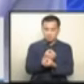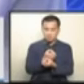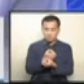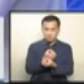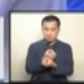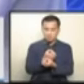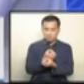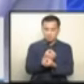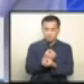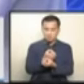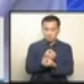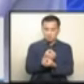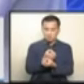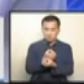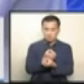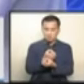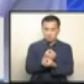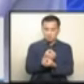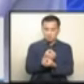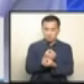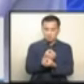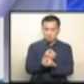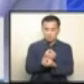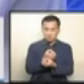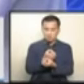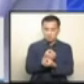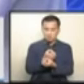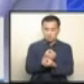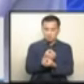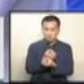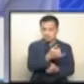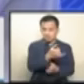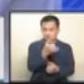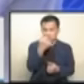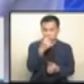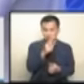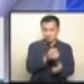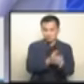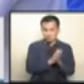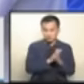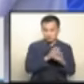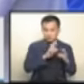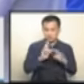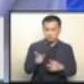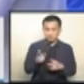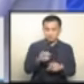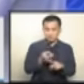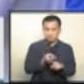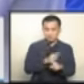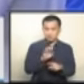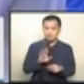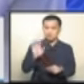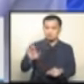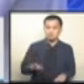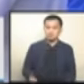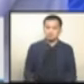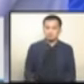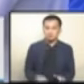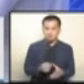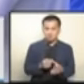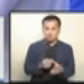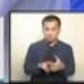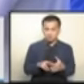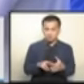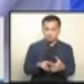ngayon, meron bang tumawag sa kanila para humingi ng responde na manggagaling sa inyo? Or meron